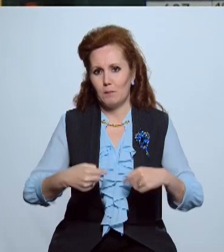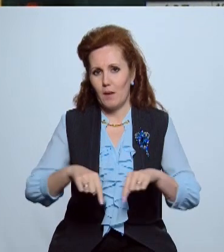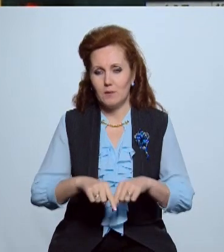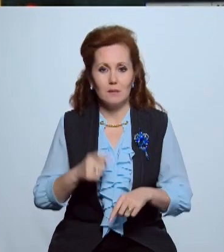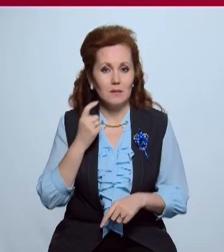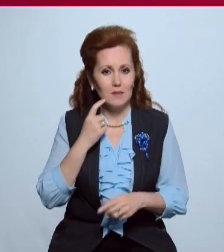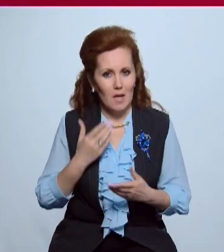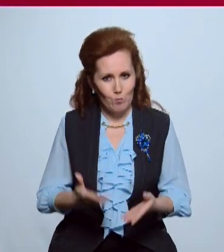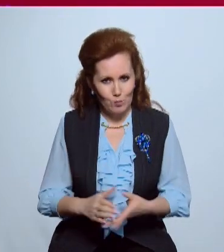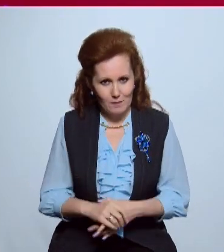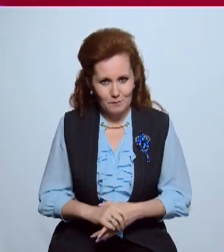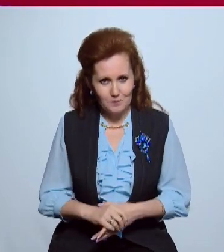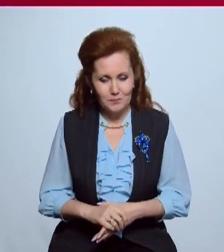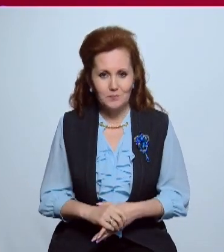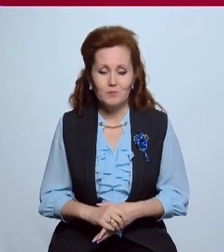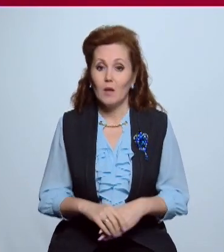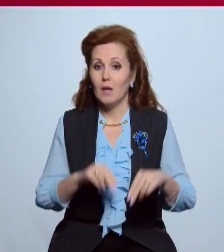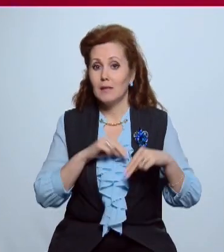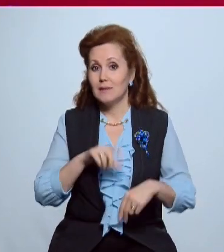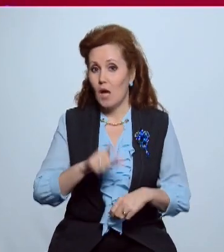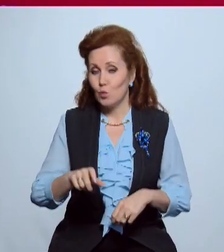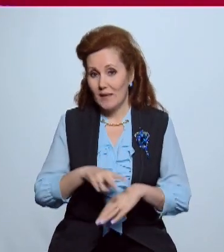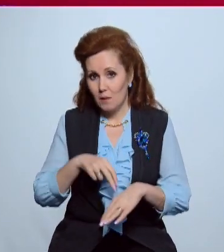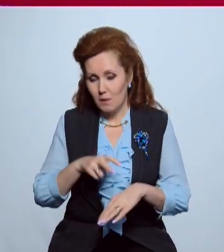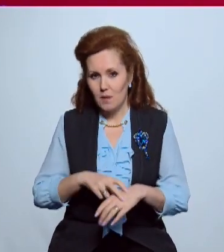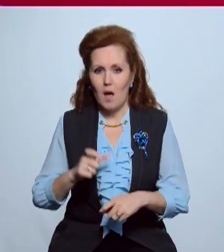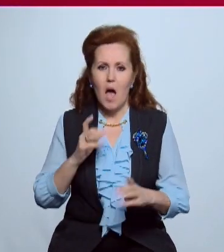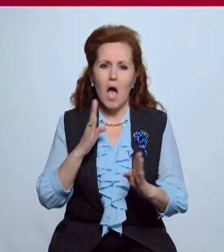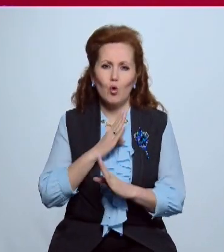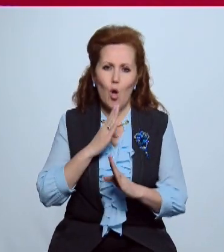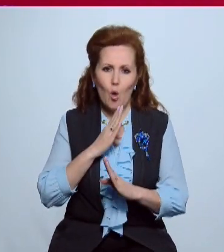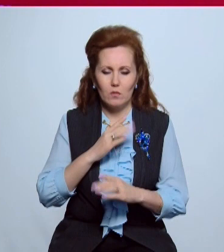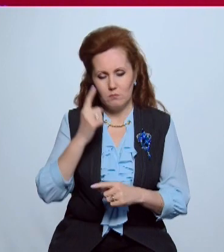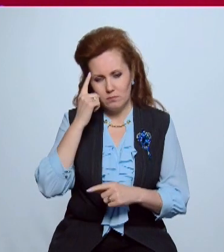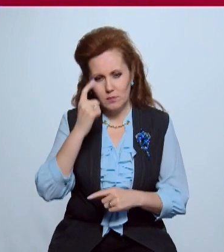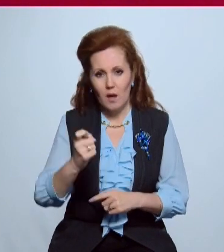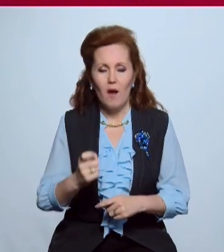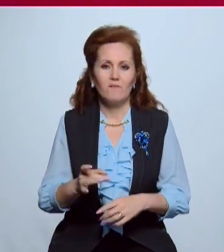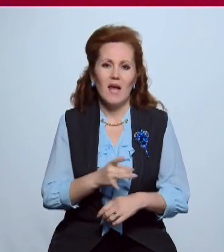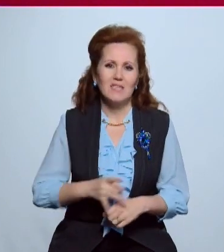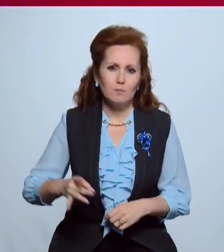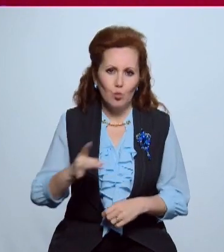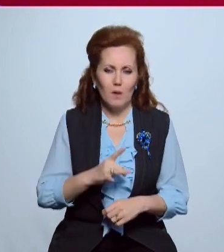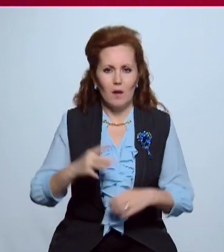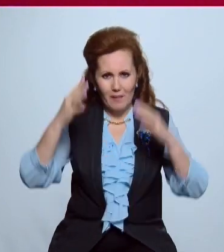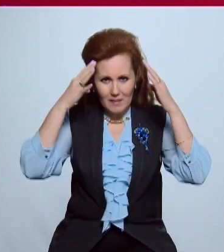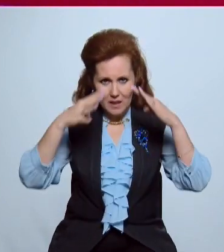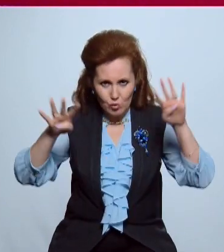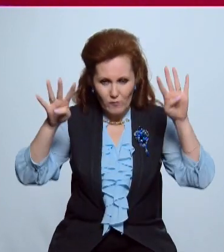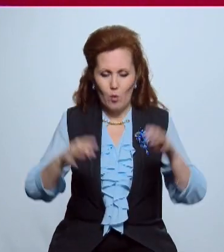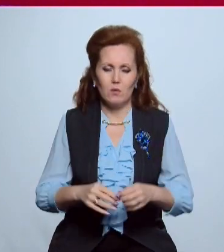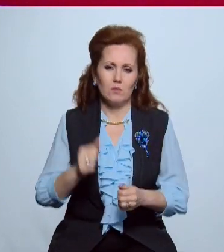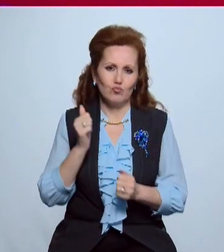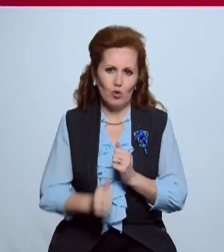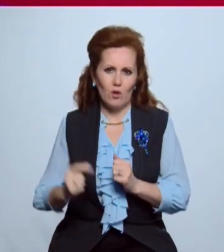Сарапула. А сотрудники ГИБДД и экологи предупреждают, в республике дикие животные все чаще стали выходить